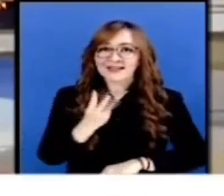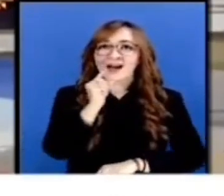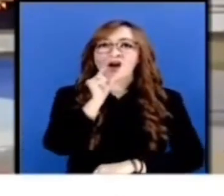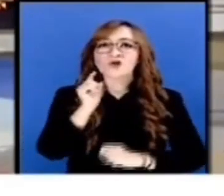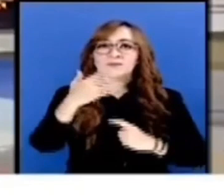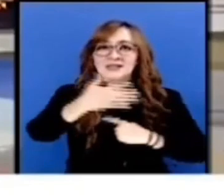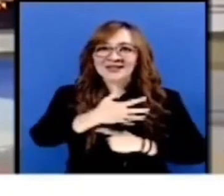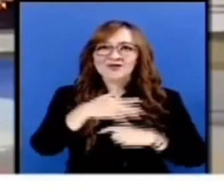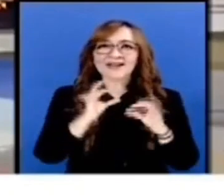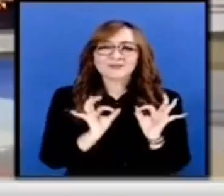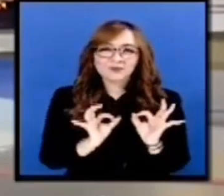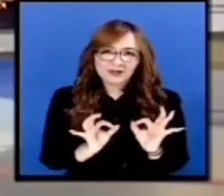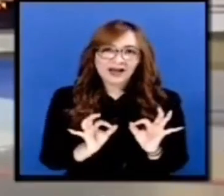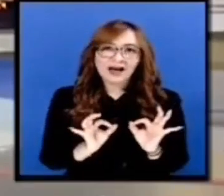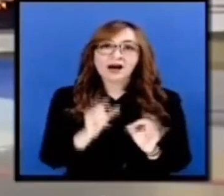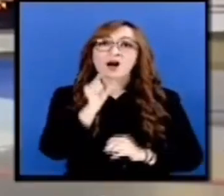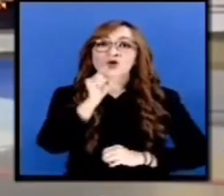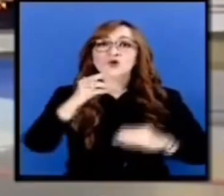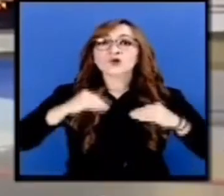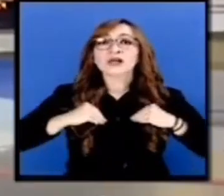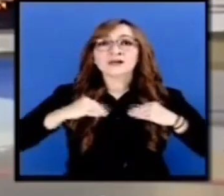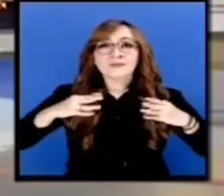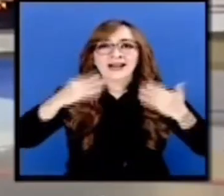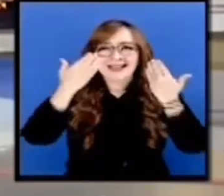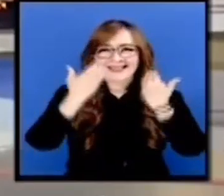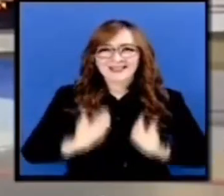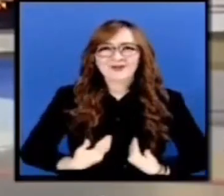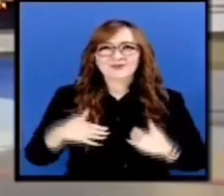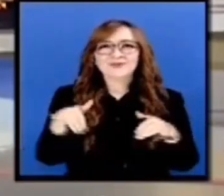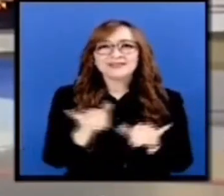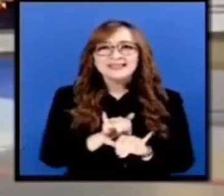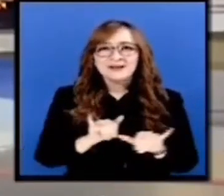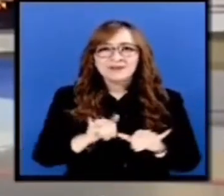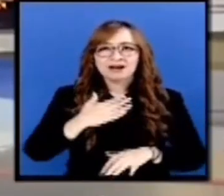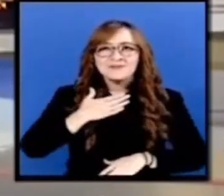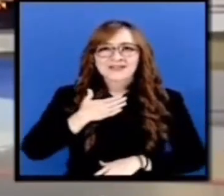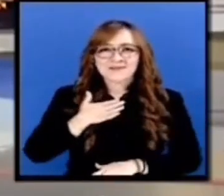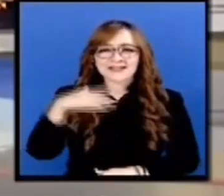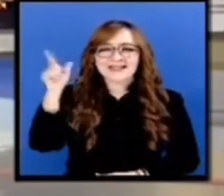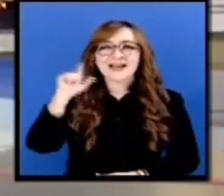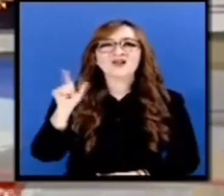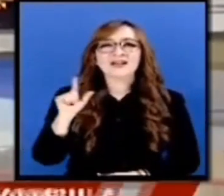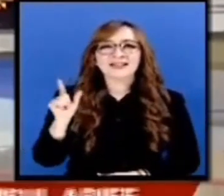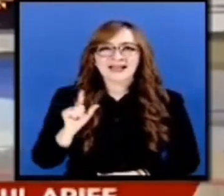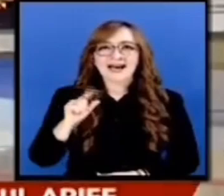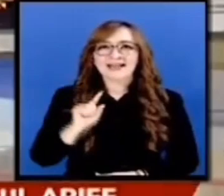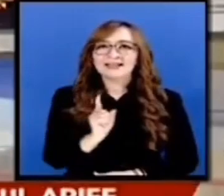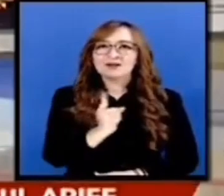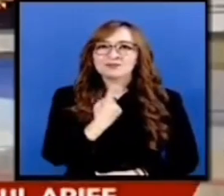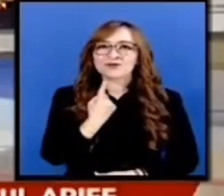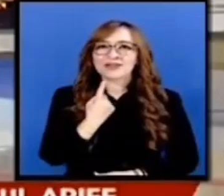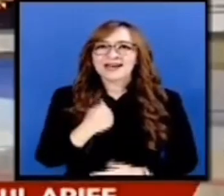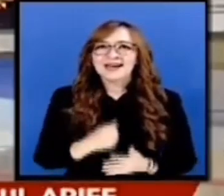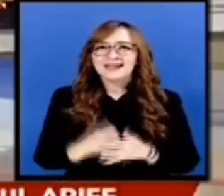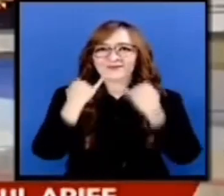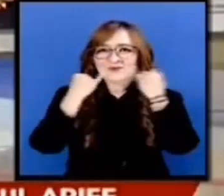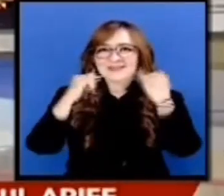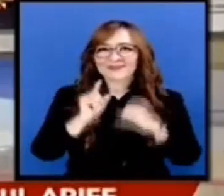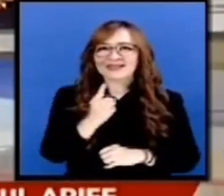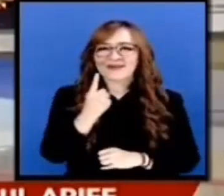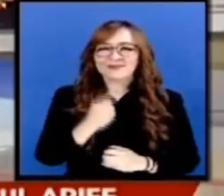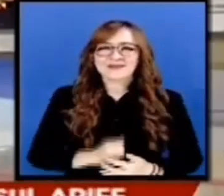untuk pelindungan sempurna demi imunitas kita bersama. Bersama saya Renda Kusuma dan Sita Samsul Arif, kita mulai kabar pagi untuk